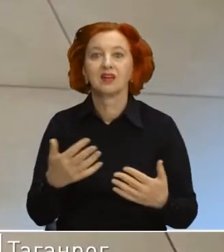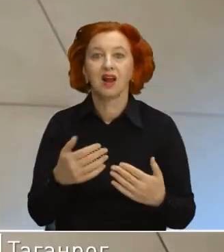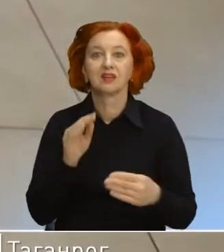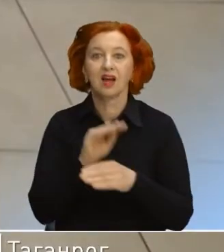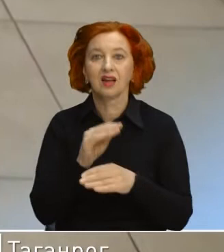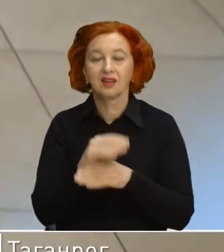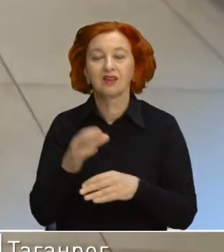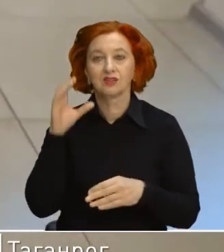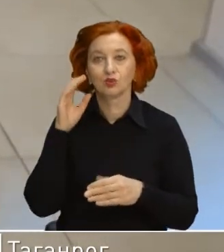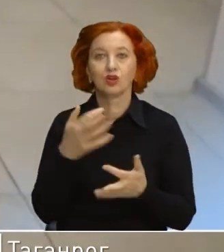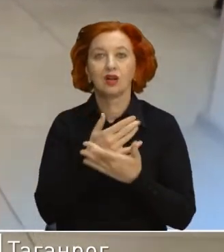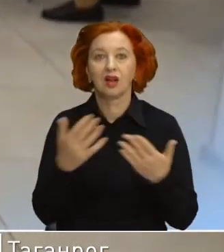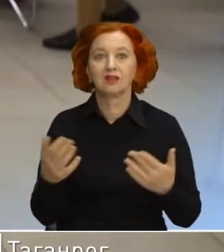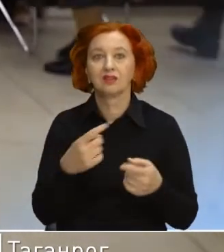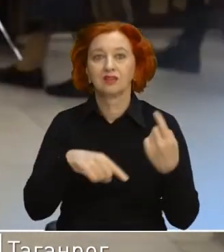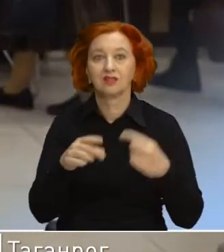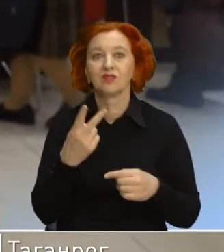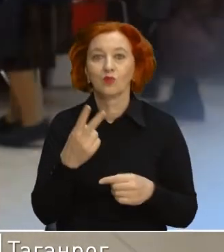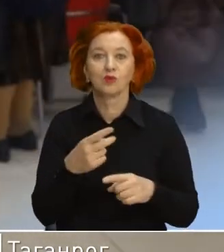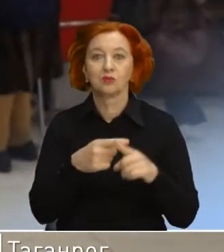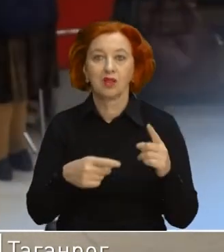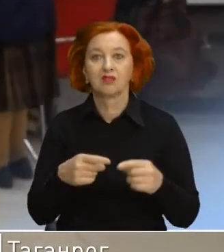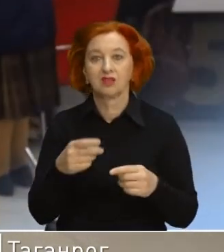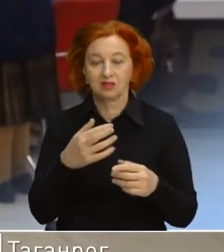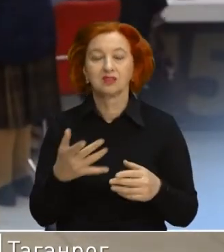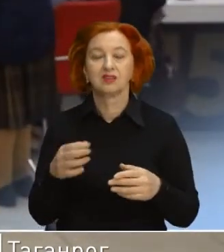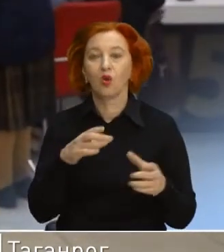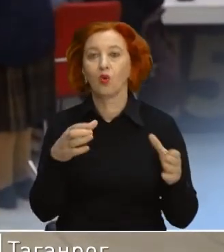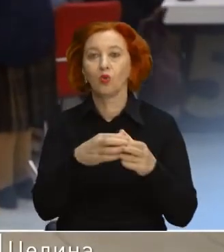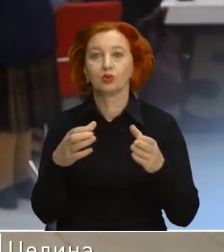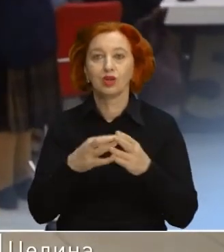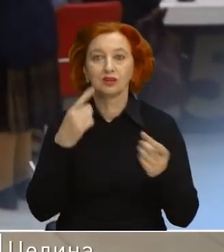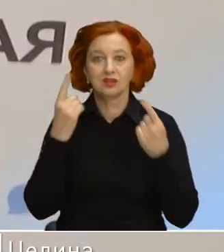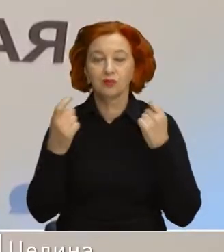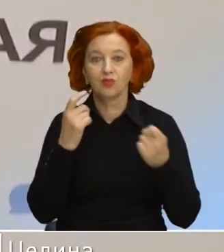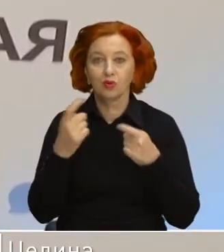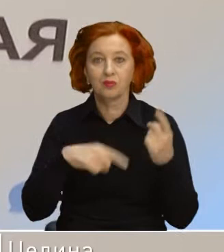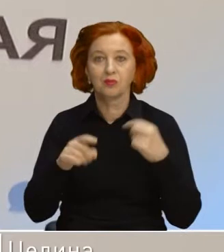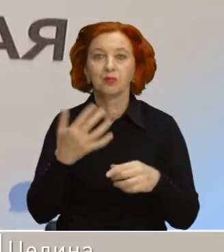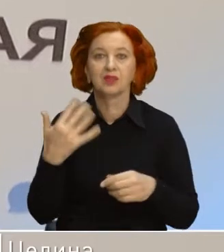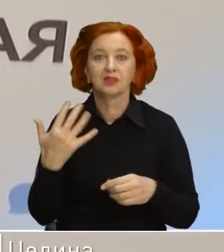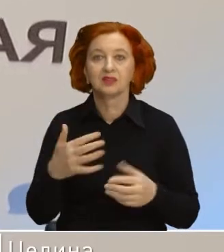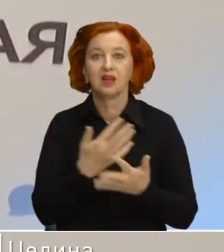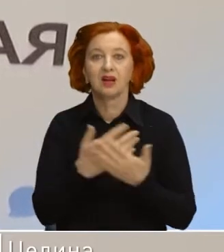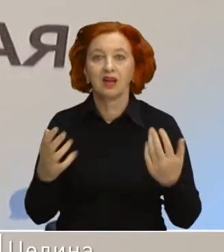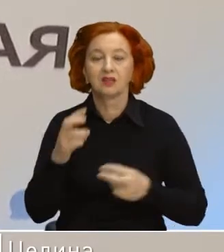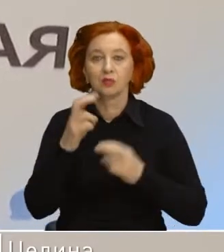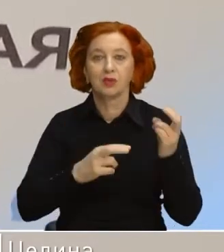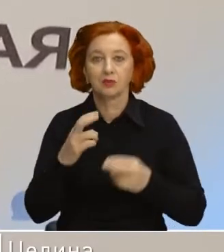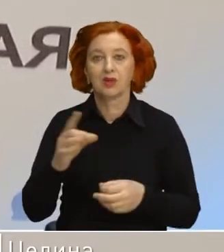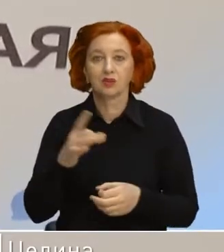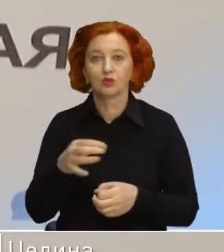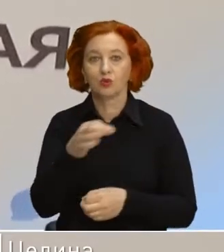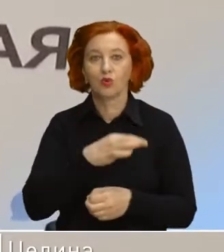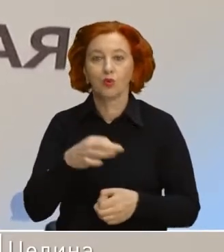на каждую выходило не менее 2 волонтеров. Также переписные участки функционировали на территории 55 предприятий Ростовской